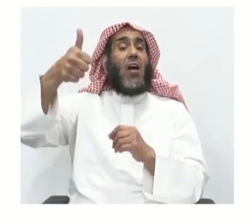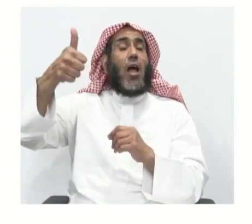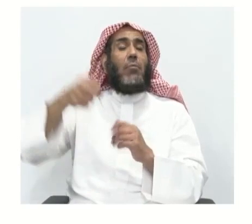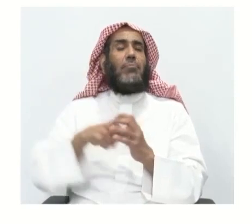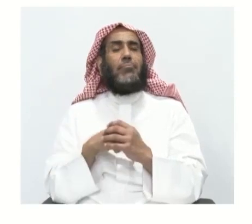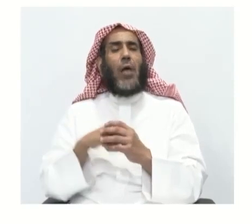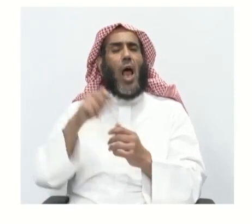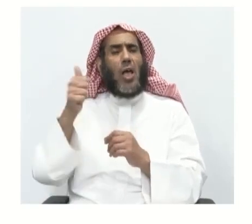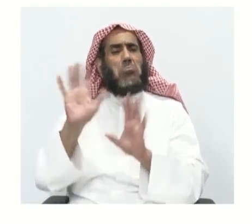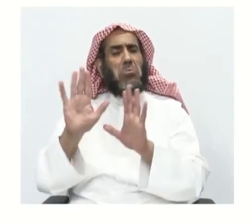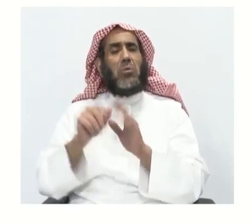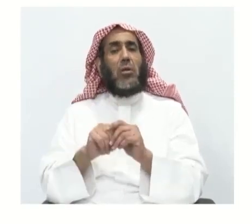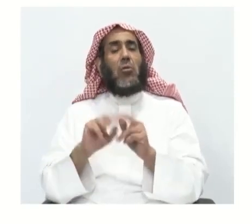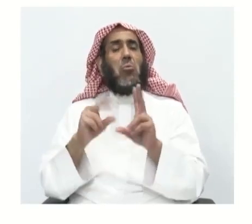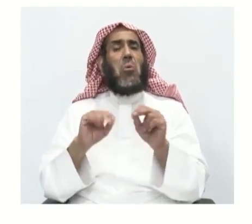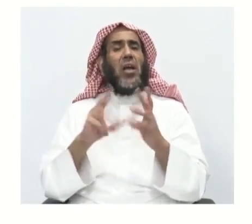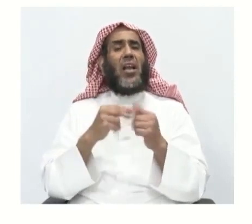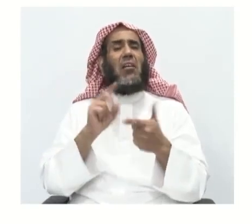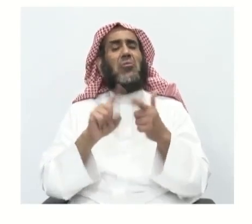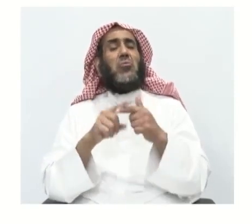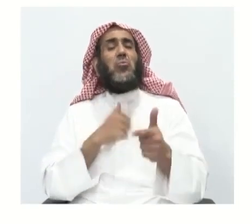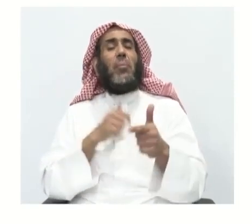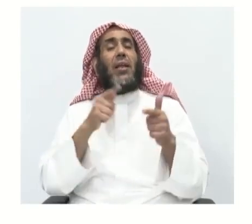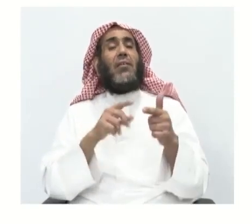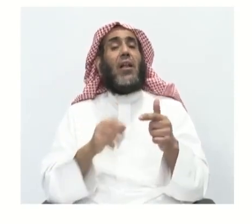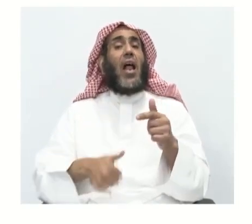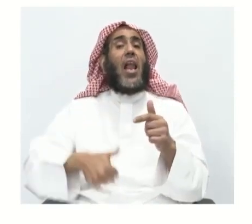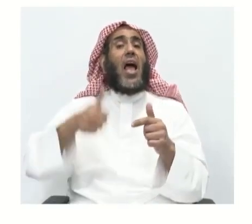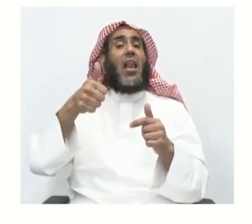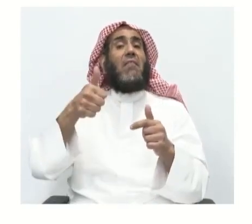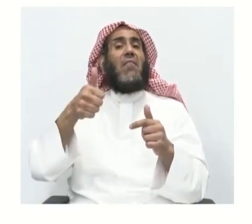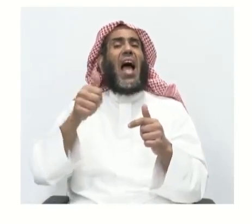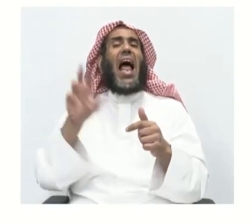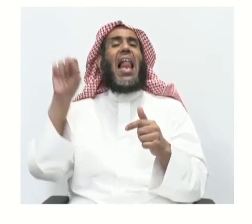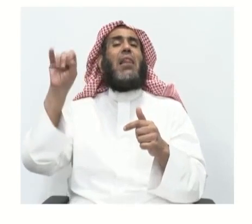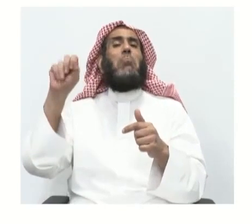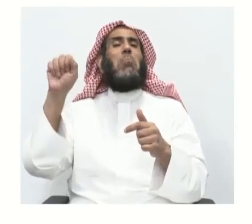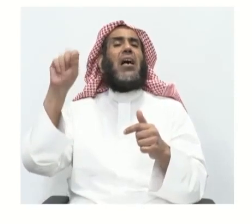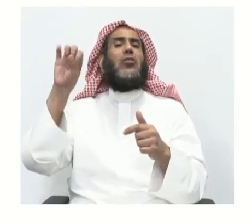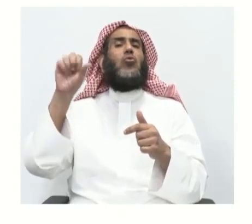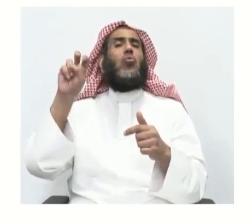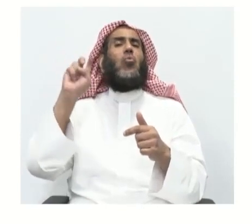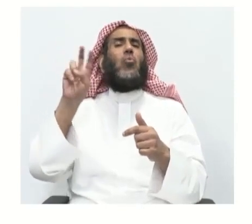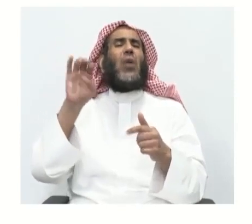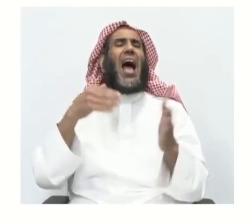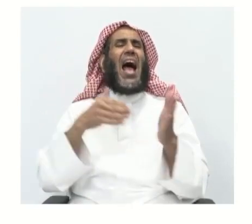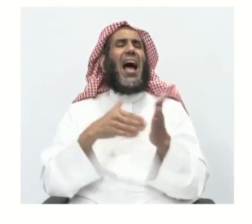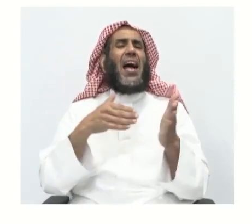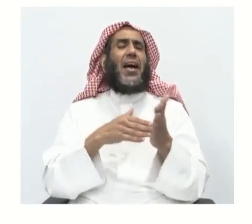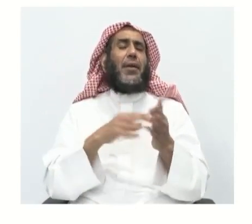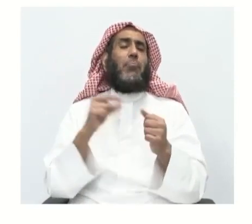قائمه وكلا الصورتين تسميان بالالف المقصوره يعني المطرف اللي في